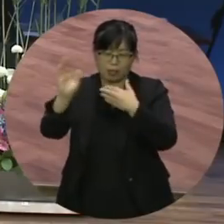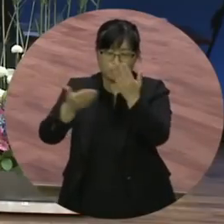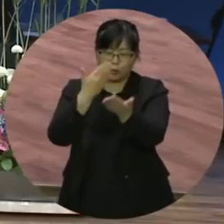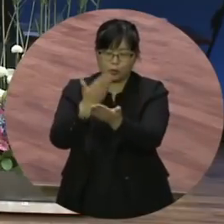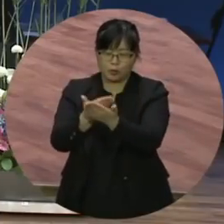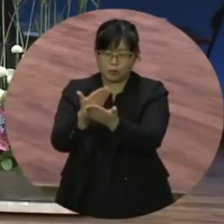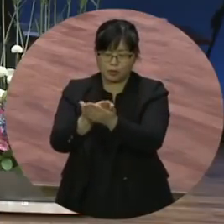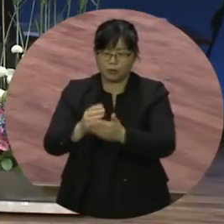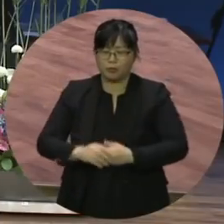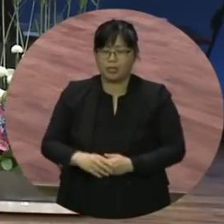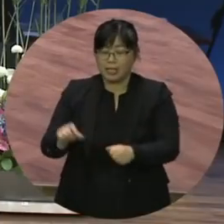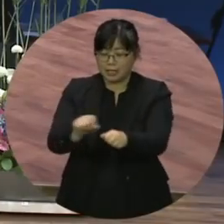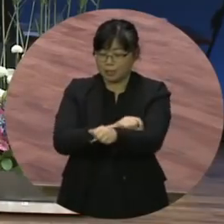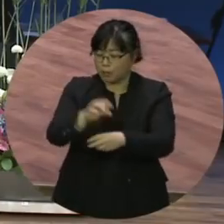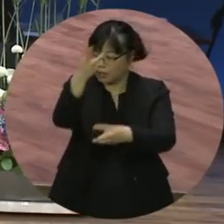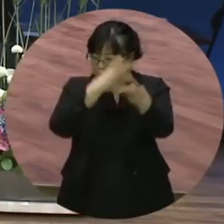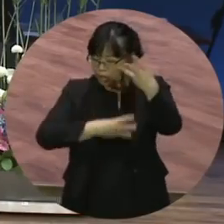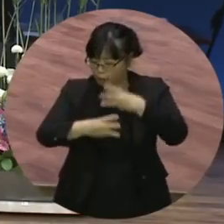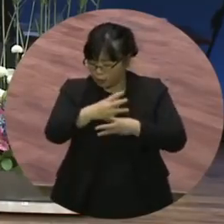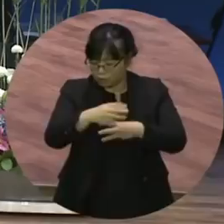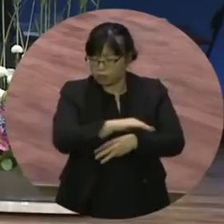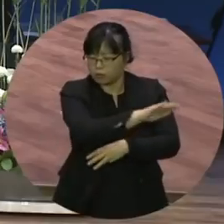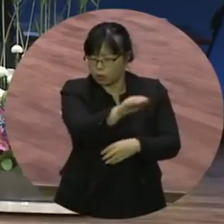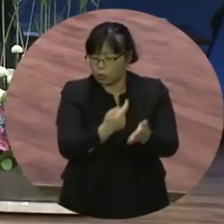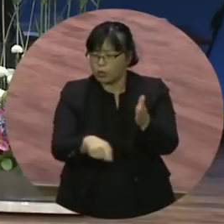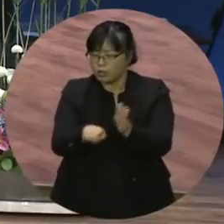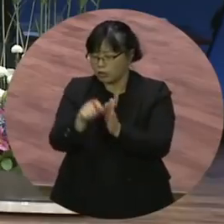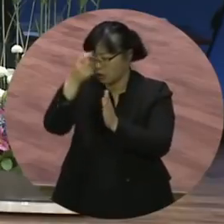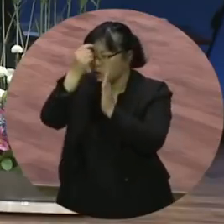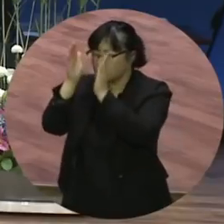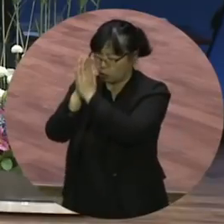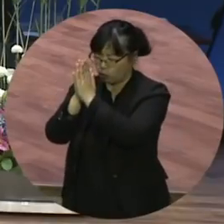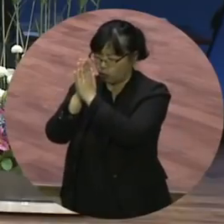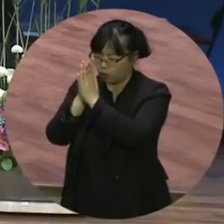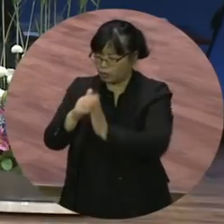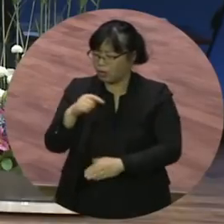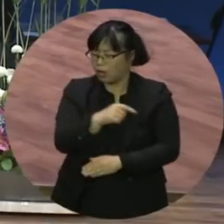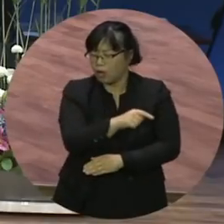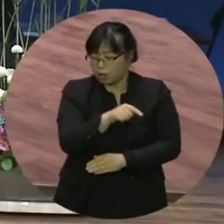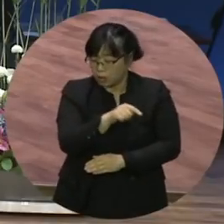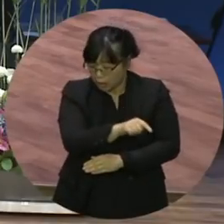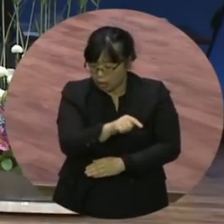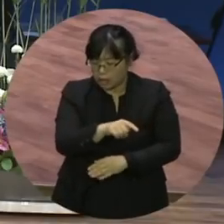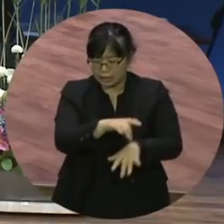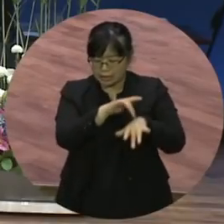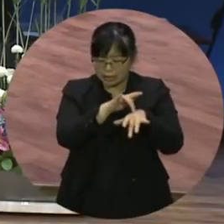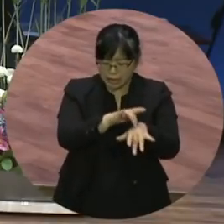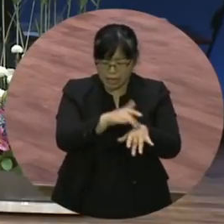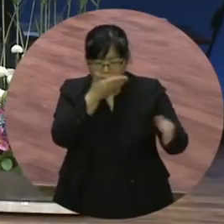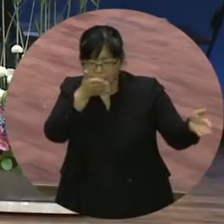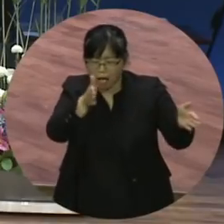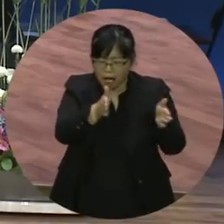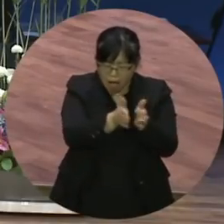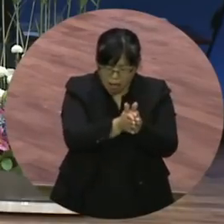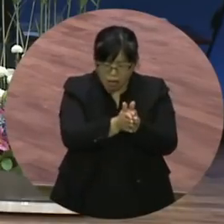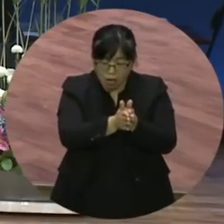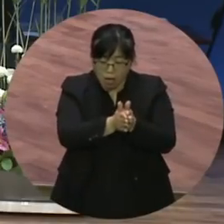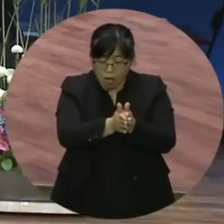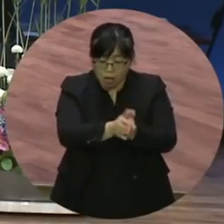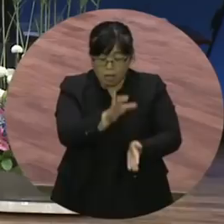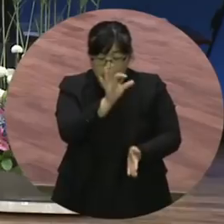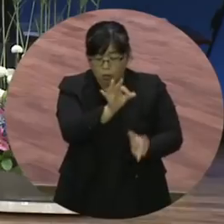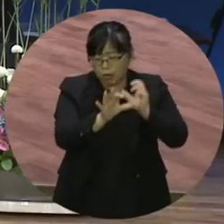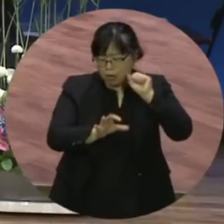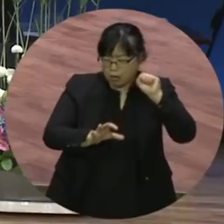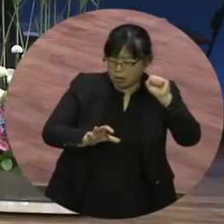기도합니다. 하나님 없이 물질과 성공의 틀에 갇혀 평생 사단의 노예로 사는 세상을 우리